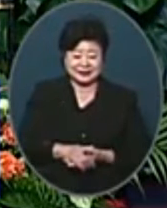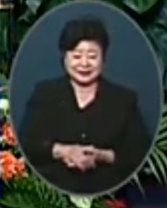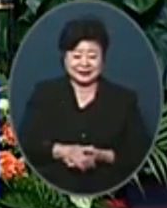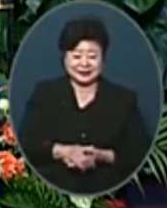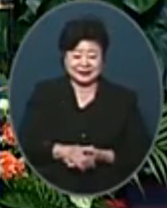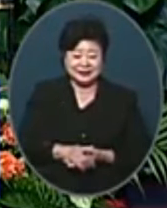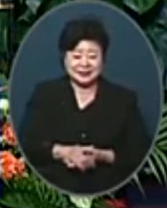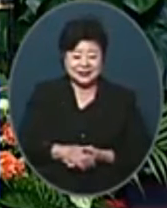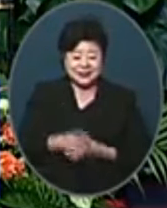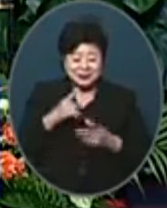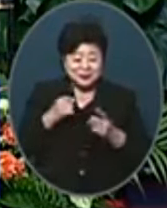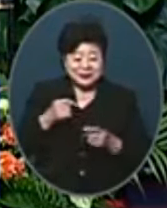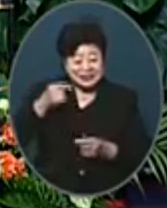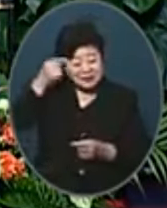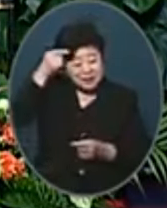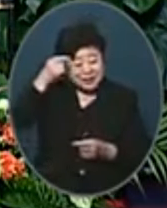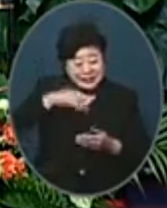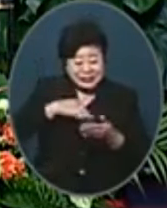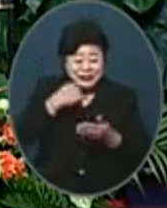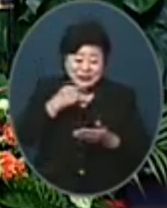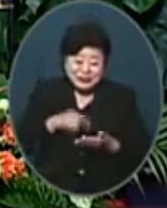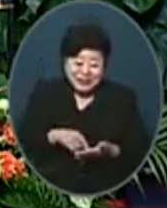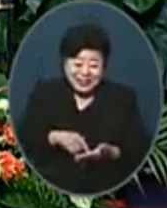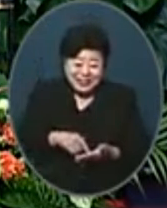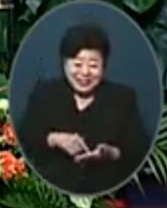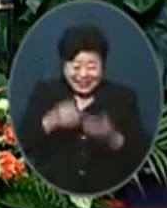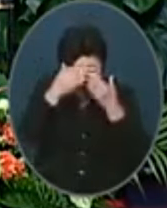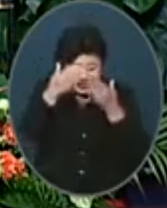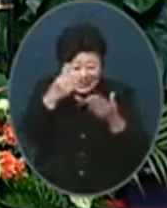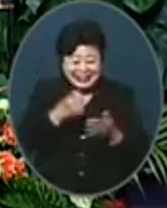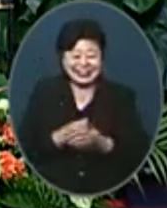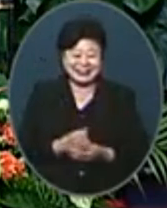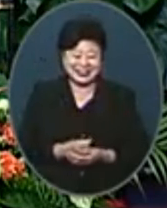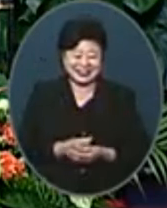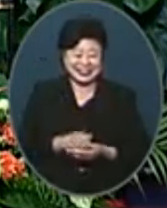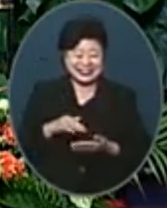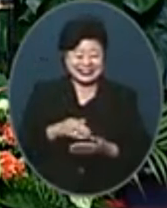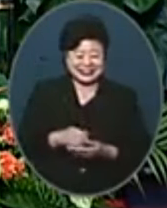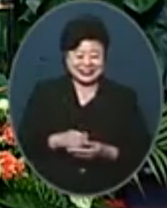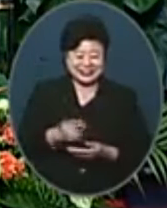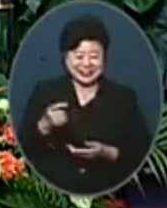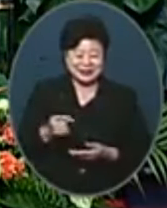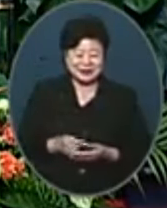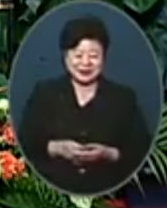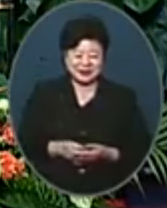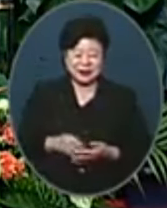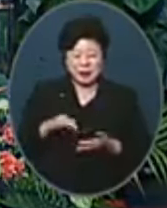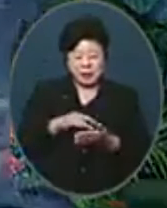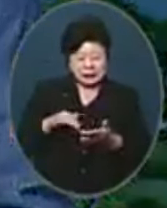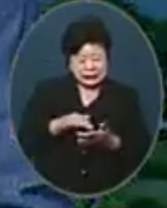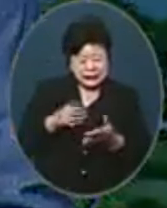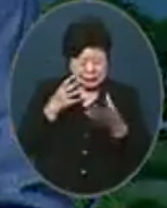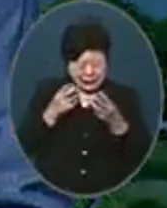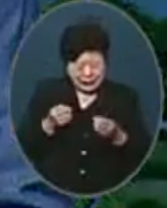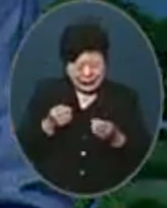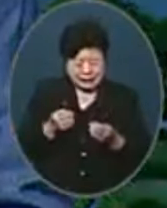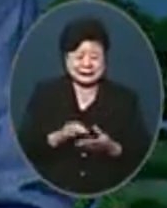내 머리는 세기가 쉬워요. 여러분을 보고 말할 것입니다. 머리털이 많은 분,